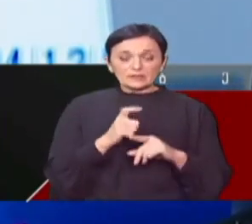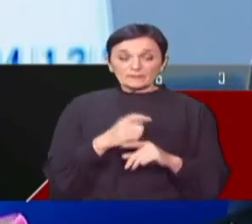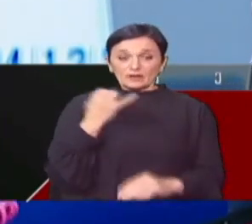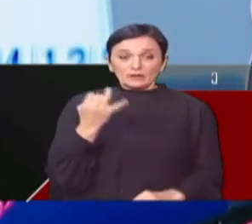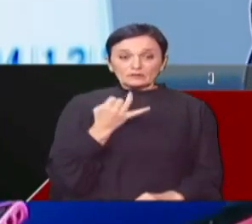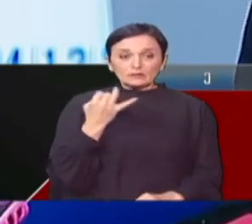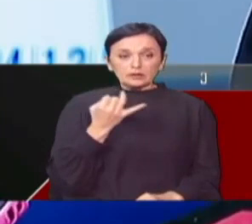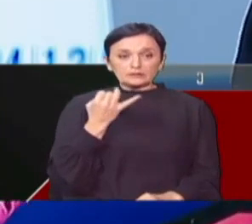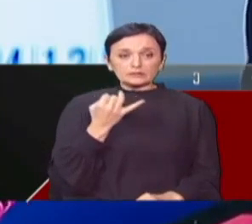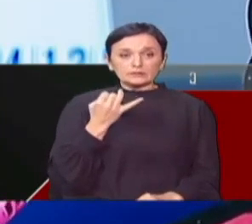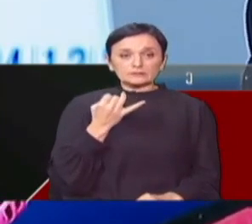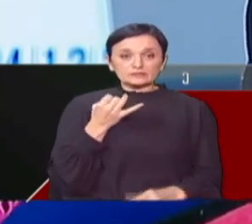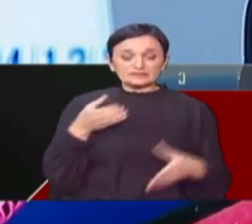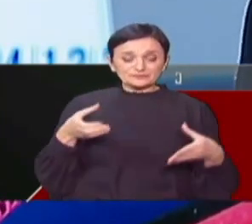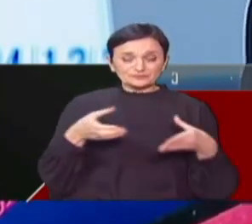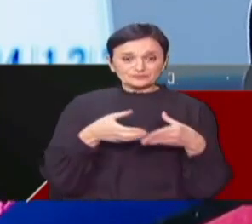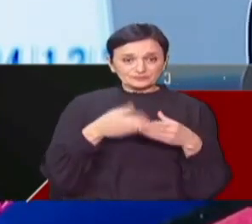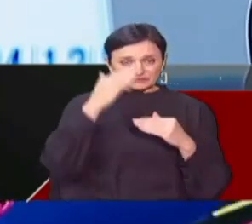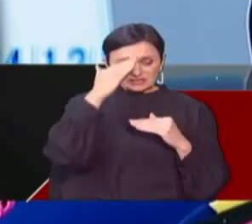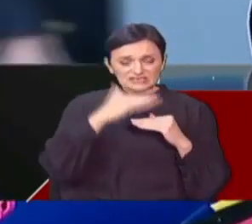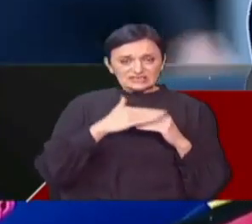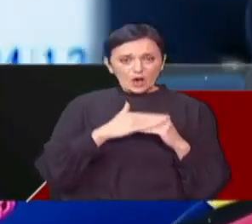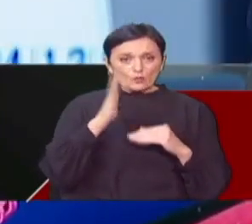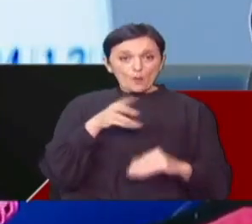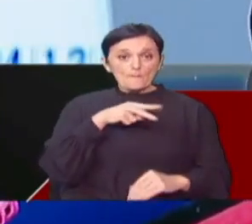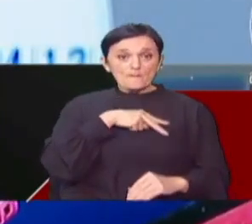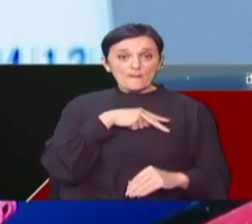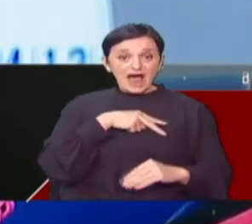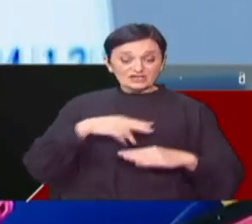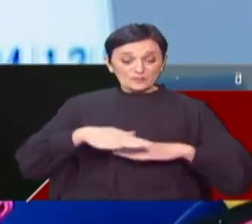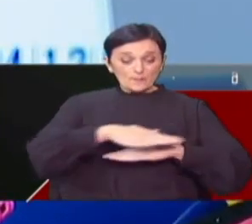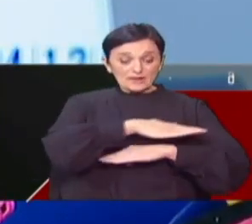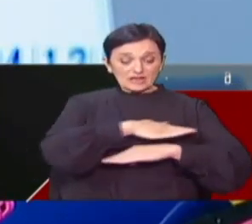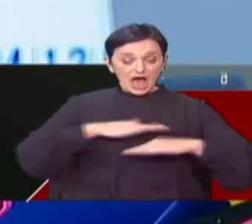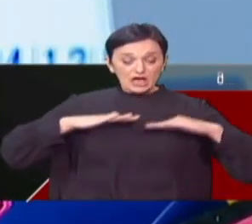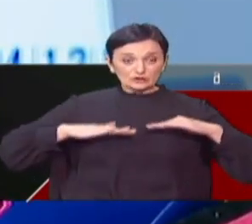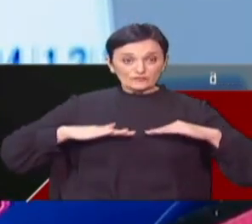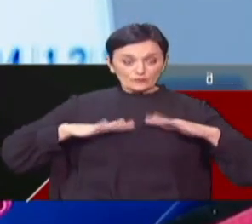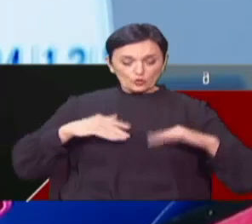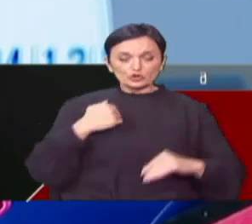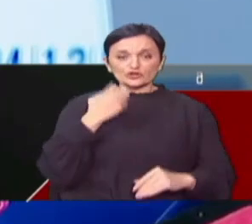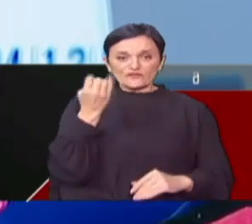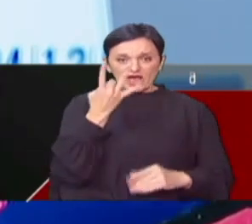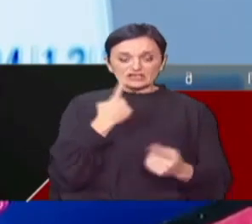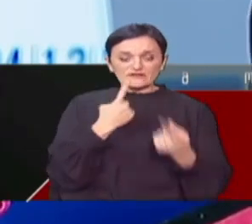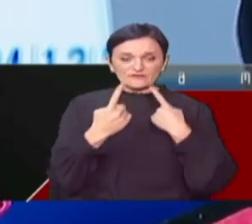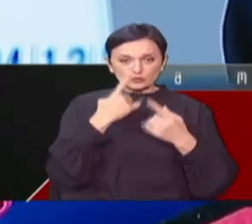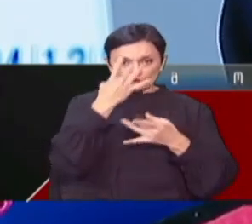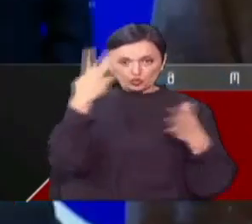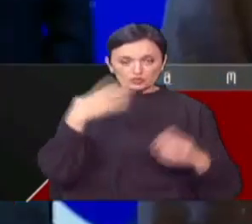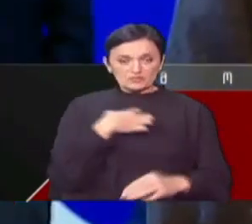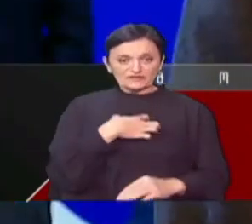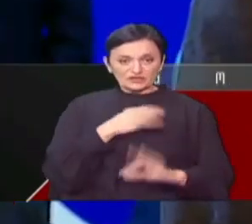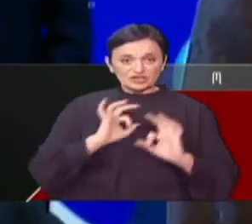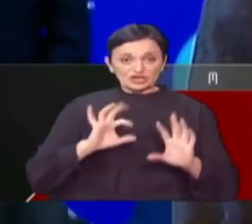საინტერესო გაერთიანებული საღამო გვექნება და პარლამენტის პლატფორმიდან ჩვენ კიდევ ერთხელ ვისაუბრებთ კულტურის